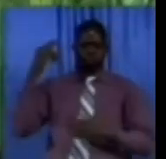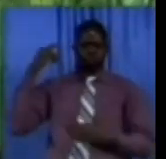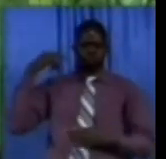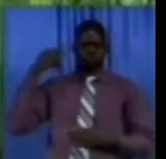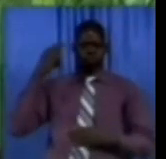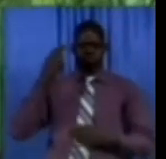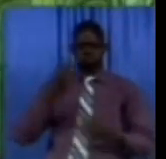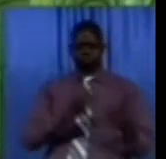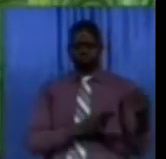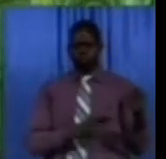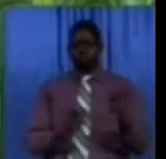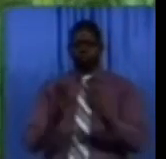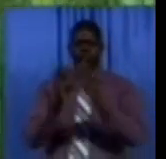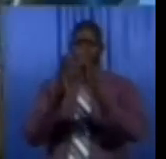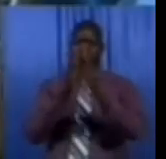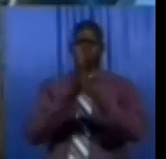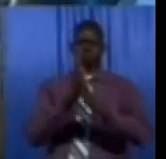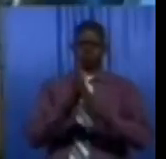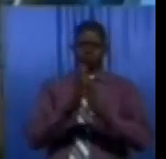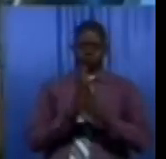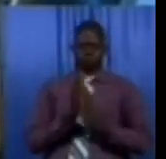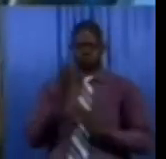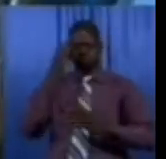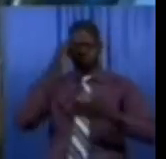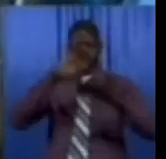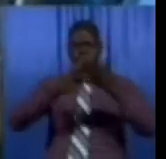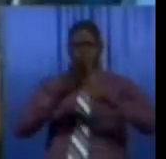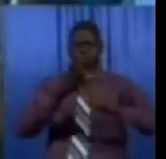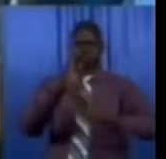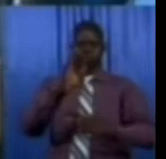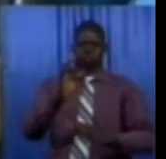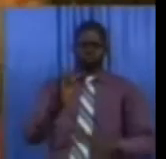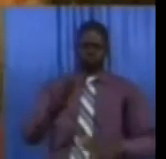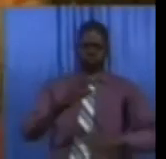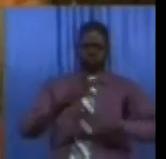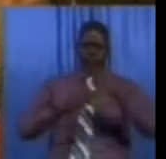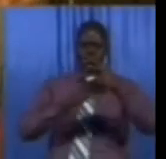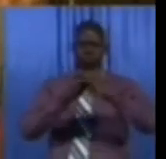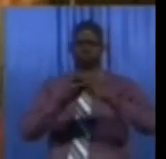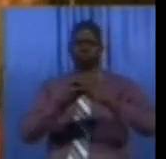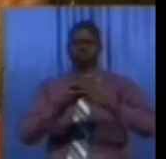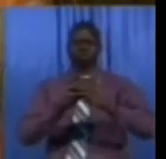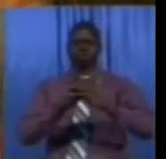Au cours de la veillée, l'on a prié pour la paix au Burkina et dans le monde entier.